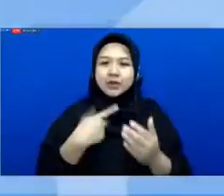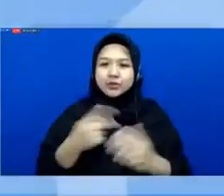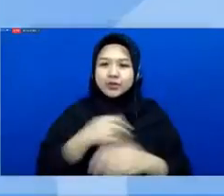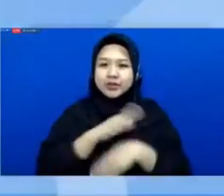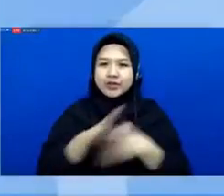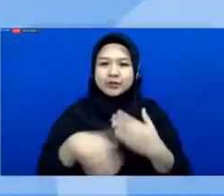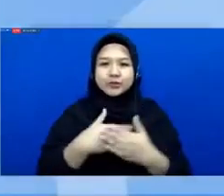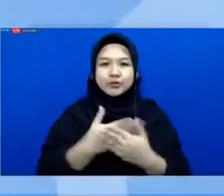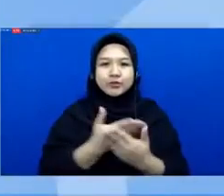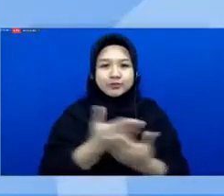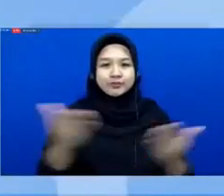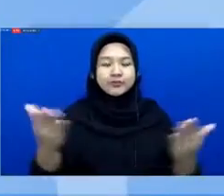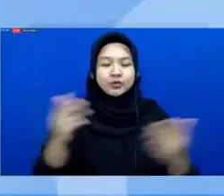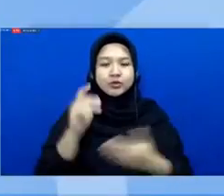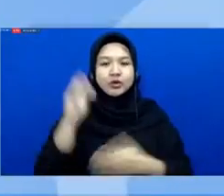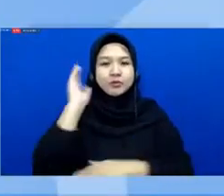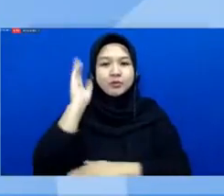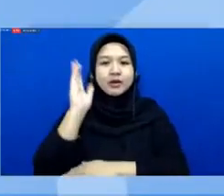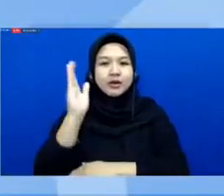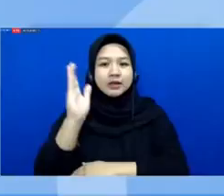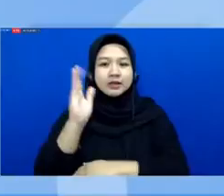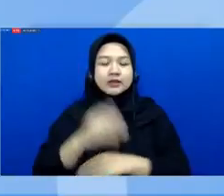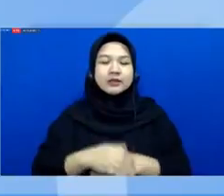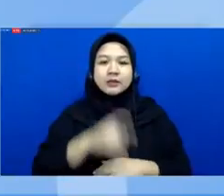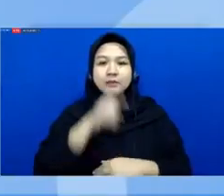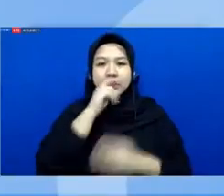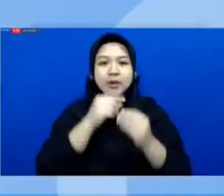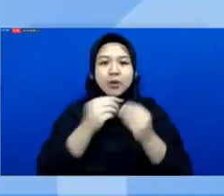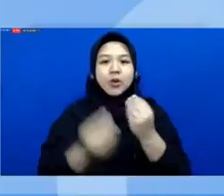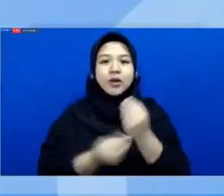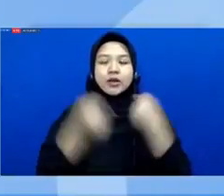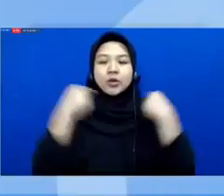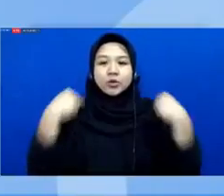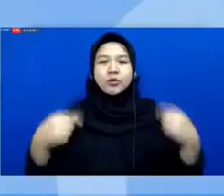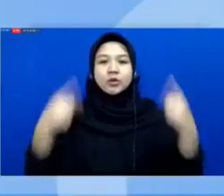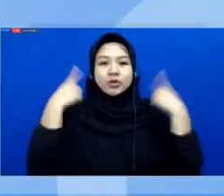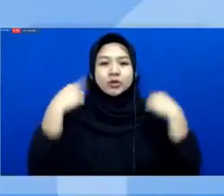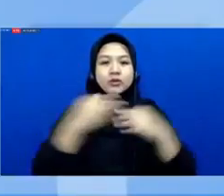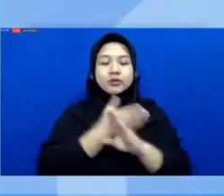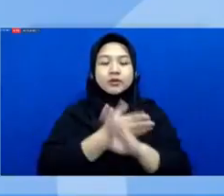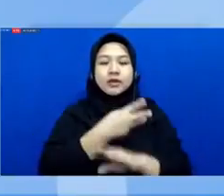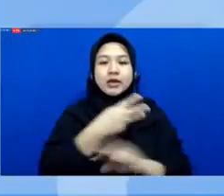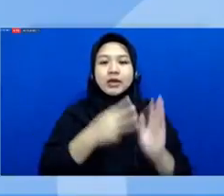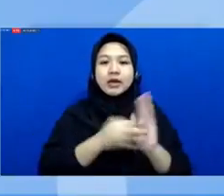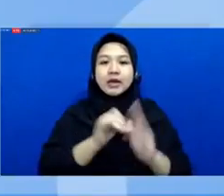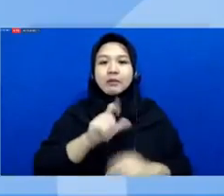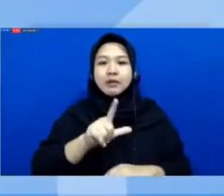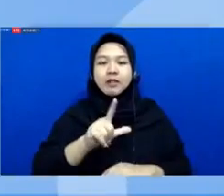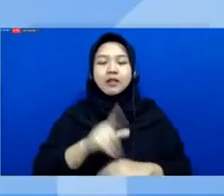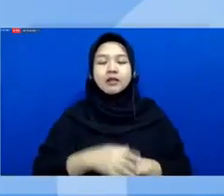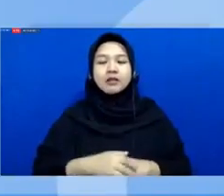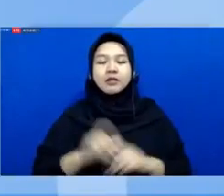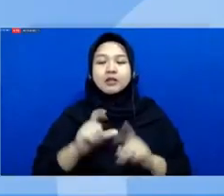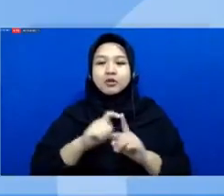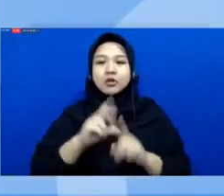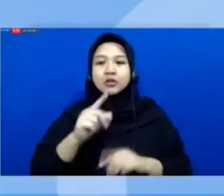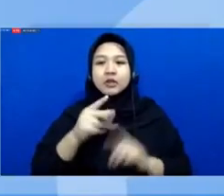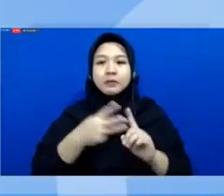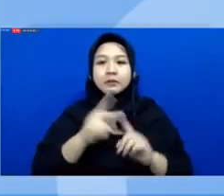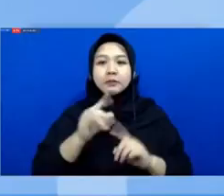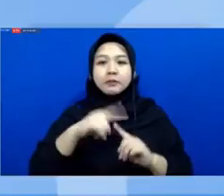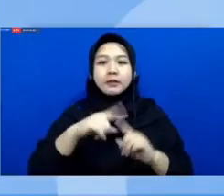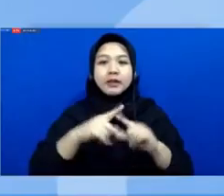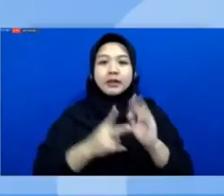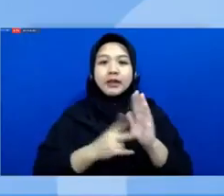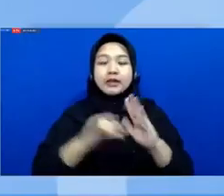semua, kepada para panelis, Bapak Wakil Gubernur Jawa Timur, Mas Emil Dardak, Dr. Britania,